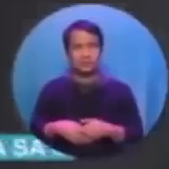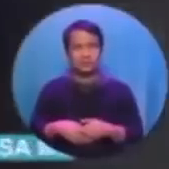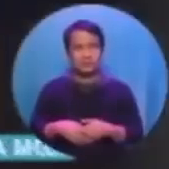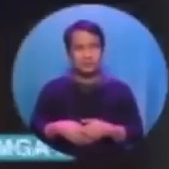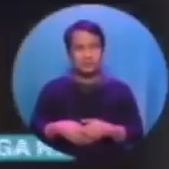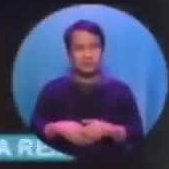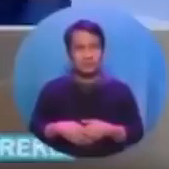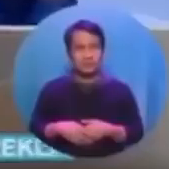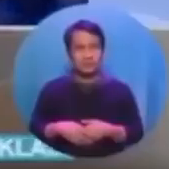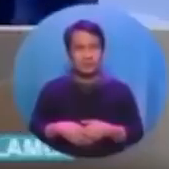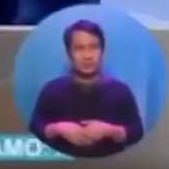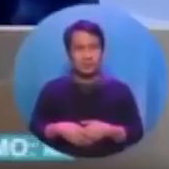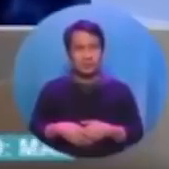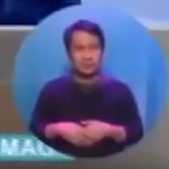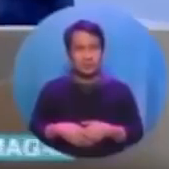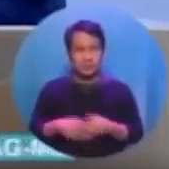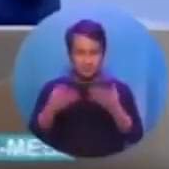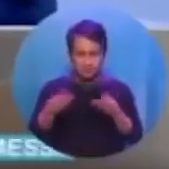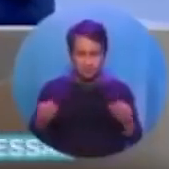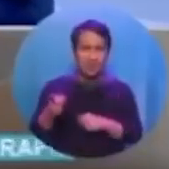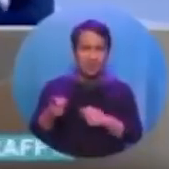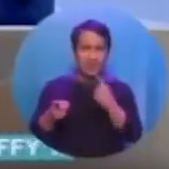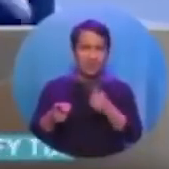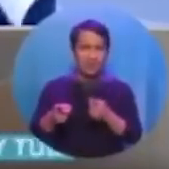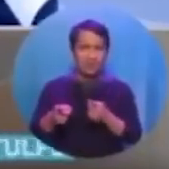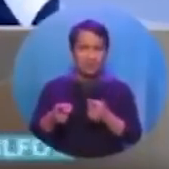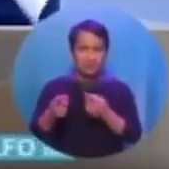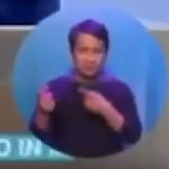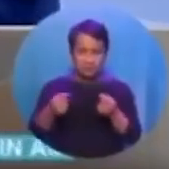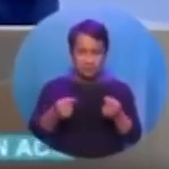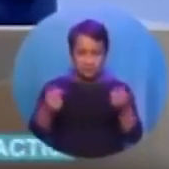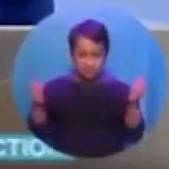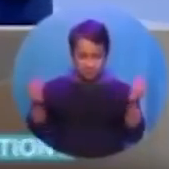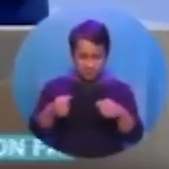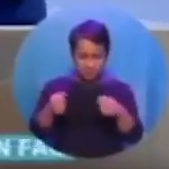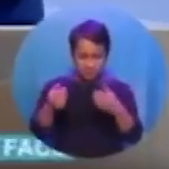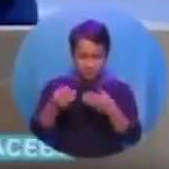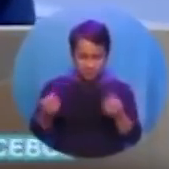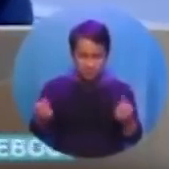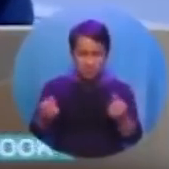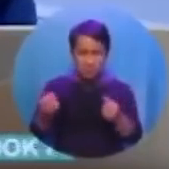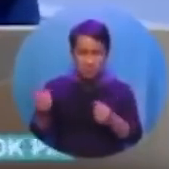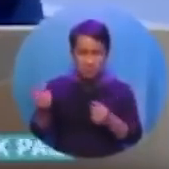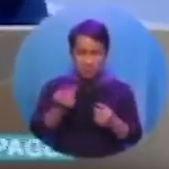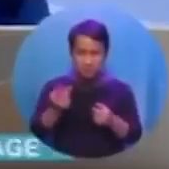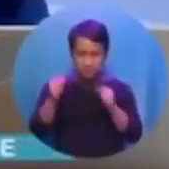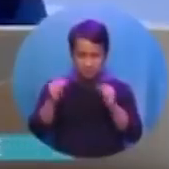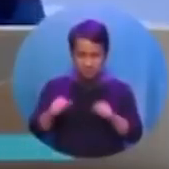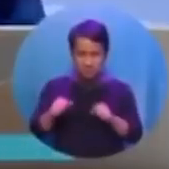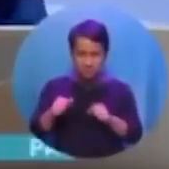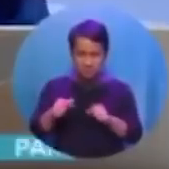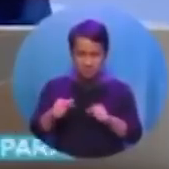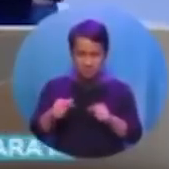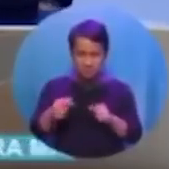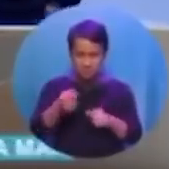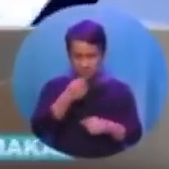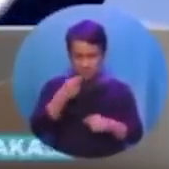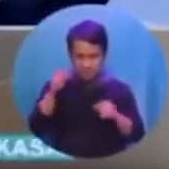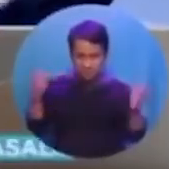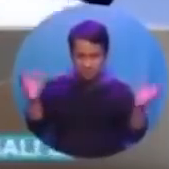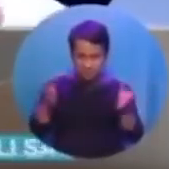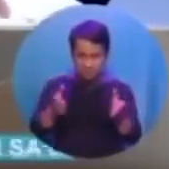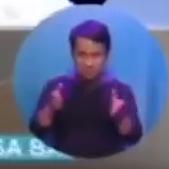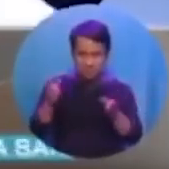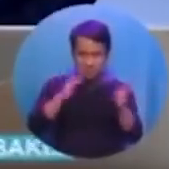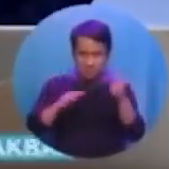na kayo, sir. Sir, ganito, sir, bago tayo maubusan ng oras, sir, we will do our best na baka, sir, kami po ay mag-referee at alamin po namin kung